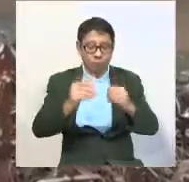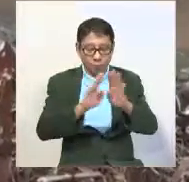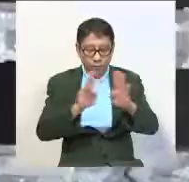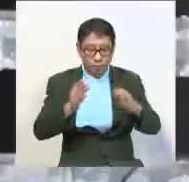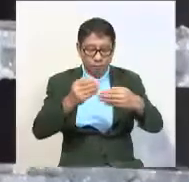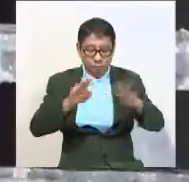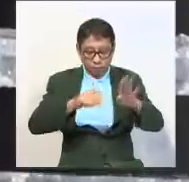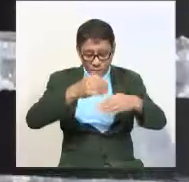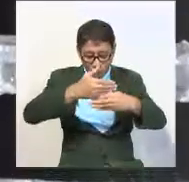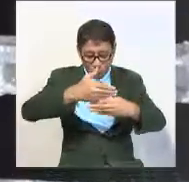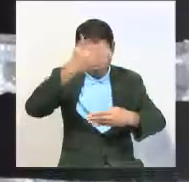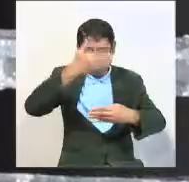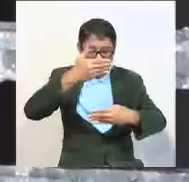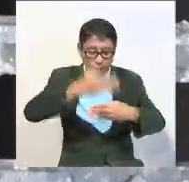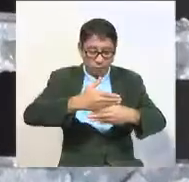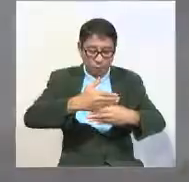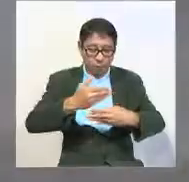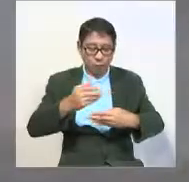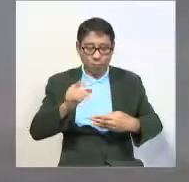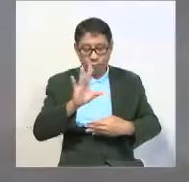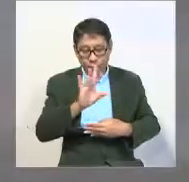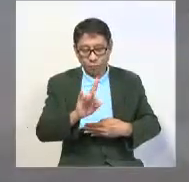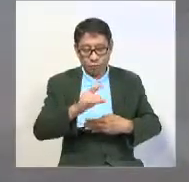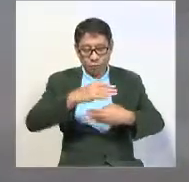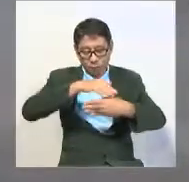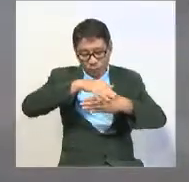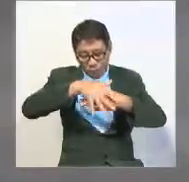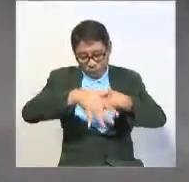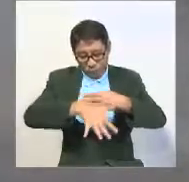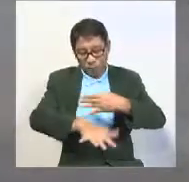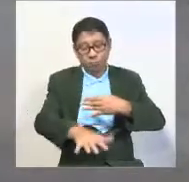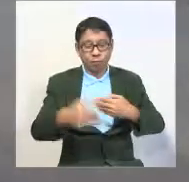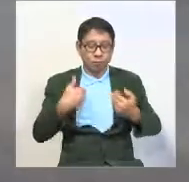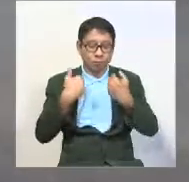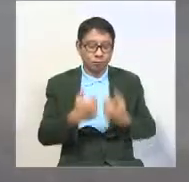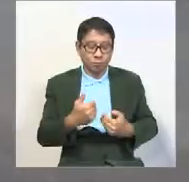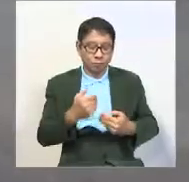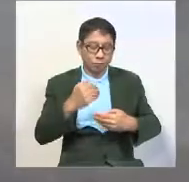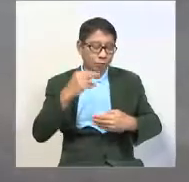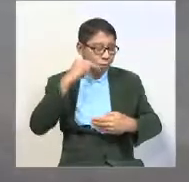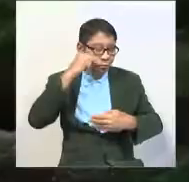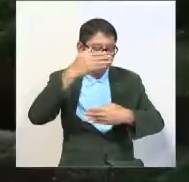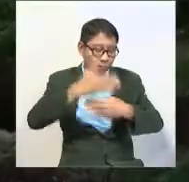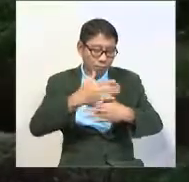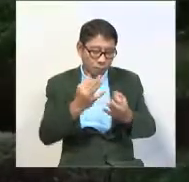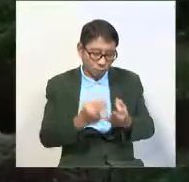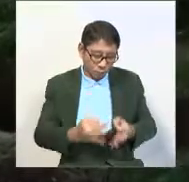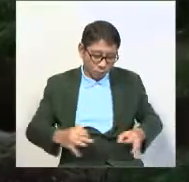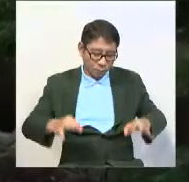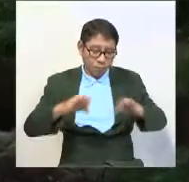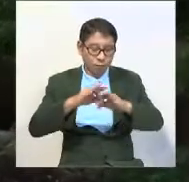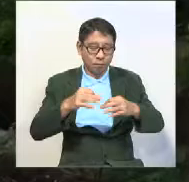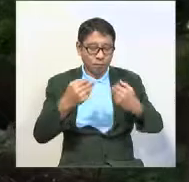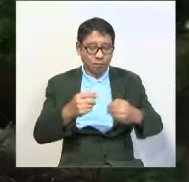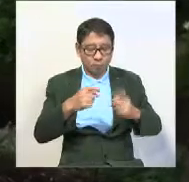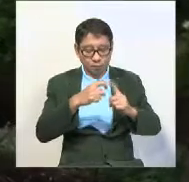เปิดประตูระบายน้ำทั้ง8ประตูโดยเฉพาะประตูระบายน้ำที่ชุมชนวัดธาตุที่เป็นประตูระบายน้ำหลักที่ระบาย